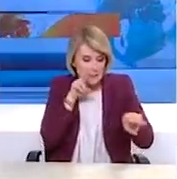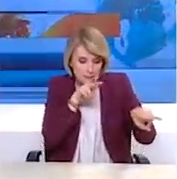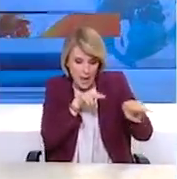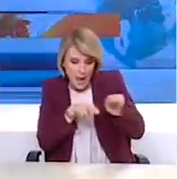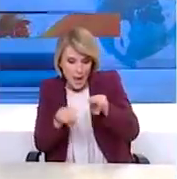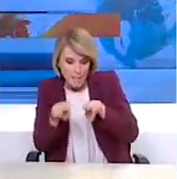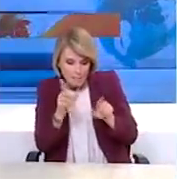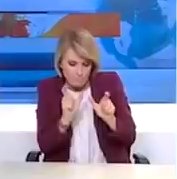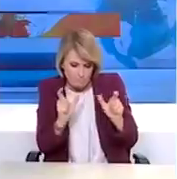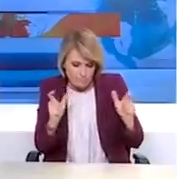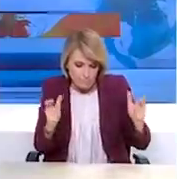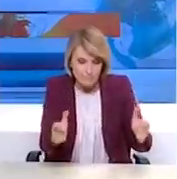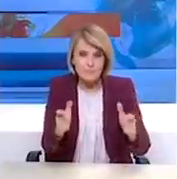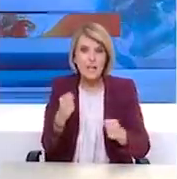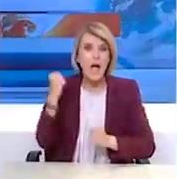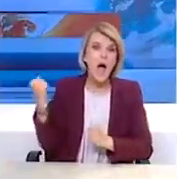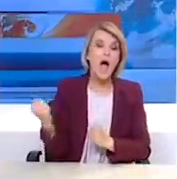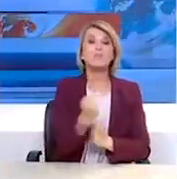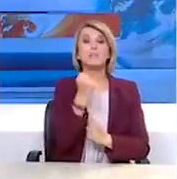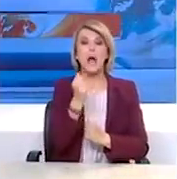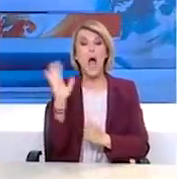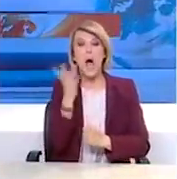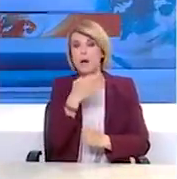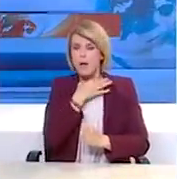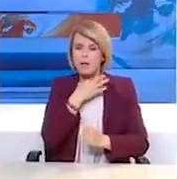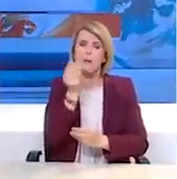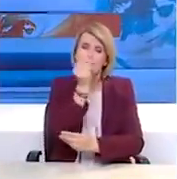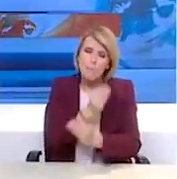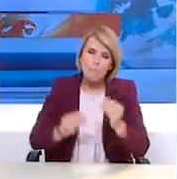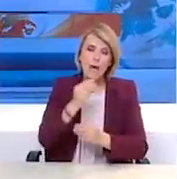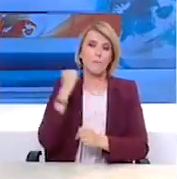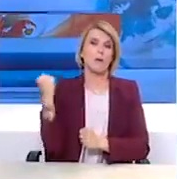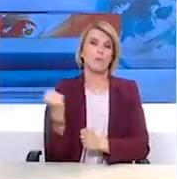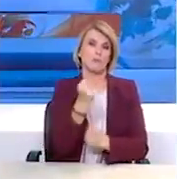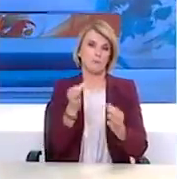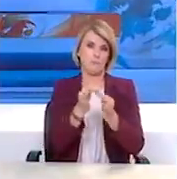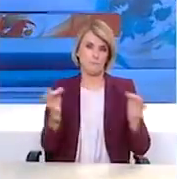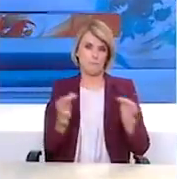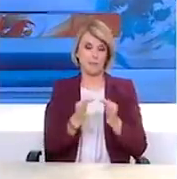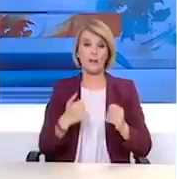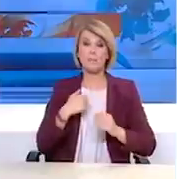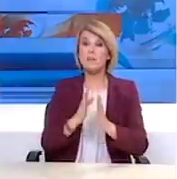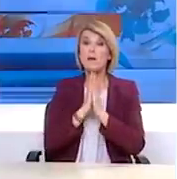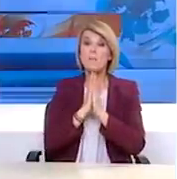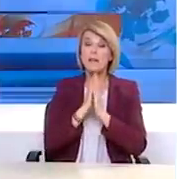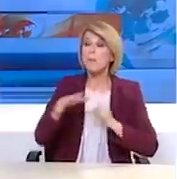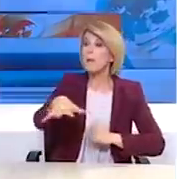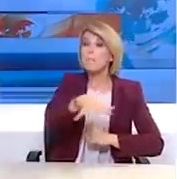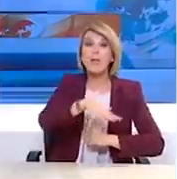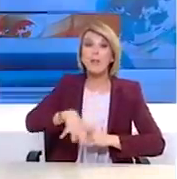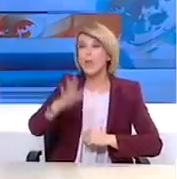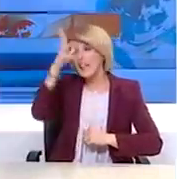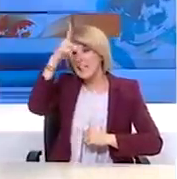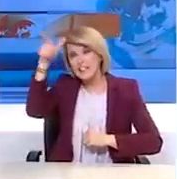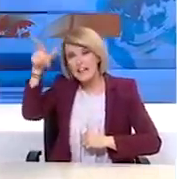χρειαστεί δεν θα διστάσουμε να προχωρήσουμε σε επιπλέον μέτρα. Συνιστούμε σε όλους τους κατοίκους της όμορφης Θεσσαλίας να παραμείνουν σπίτια τους, να αποφύγουν